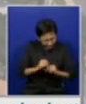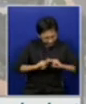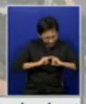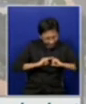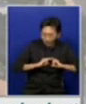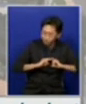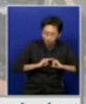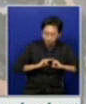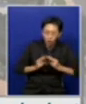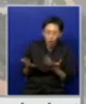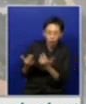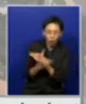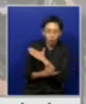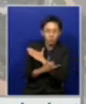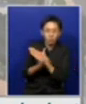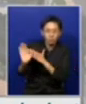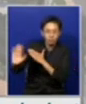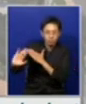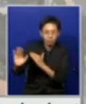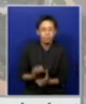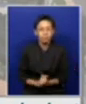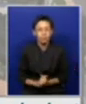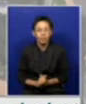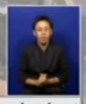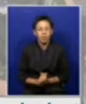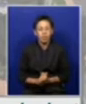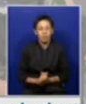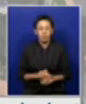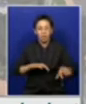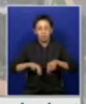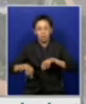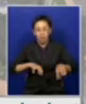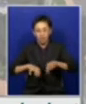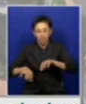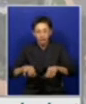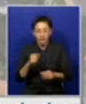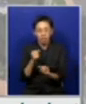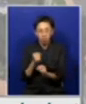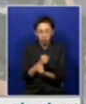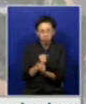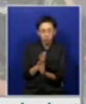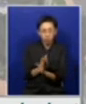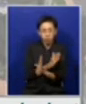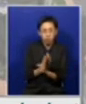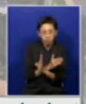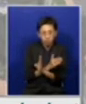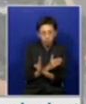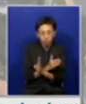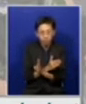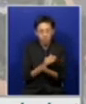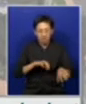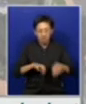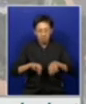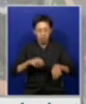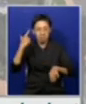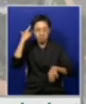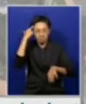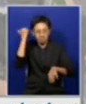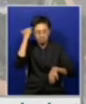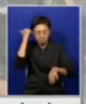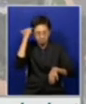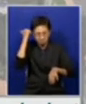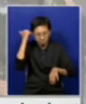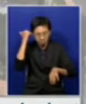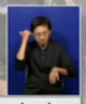จัดการการซ้อมแผนล่วงหน้านะครับซึ่งตัวนี้มีความสำคัญว่าการบริหารจัดการที่ชาญฉลาดนะครับเราจะสาม